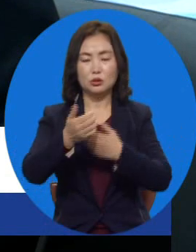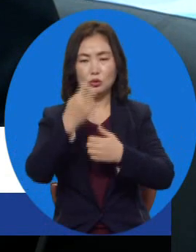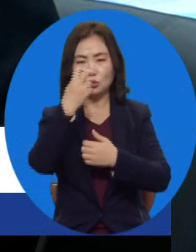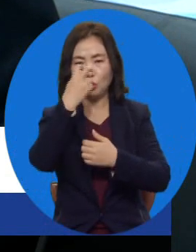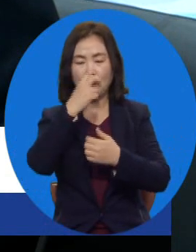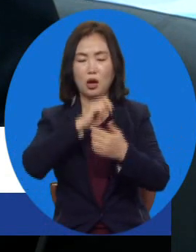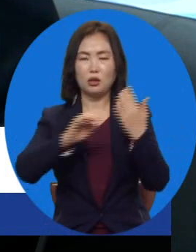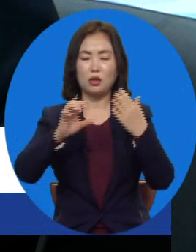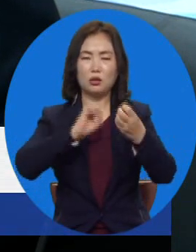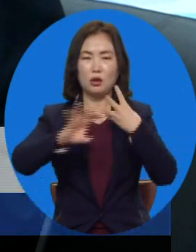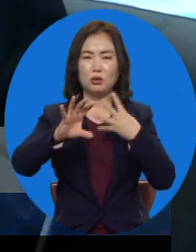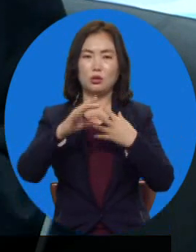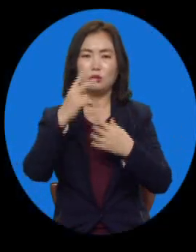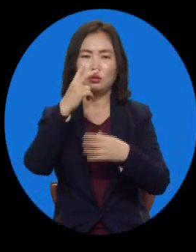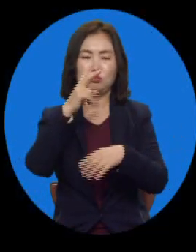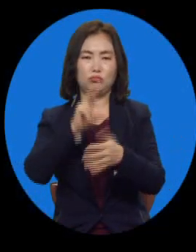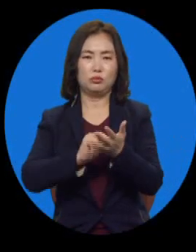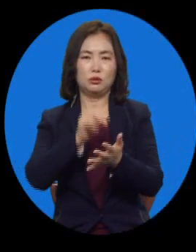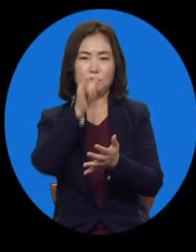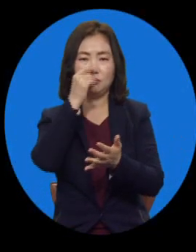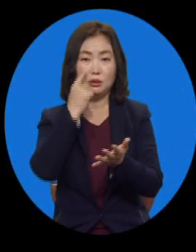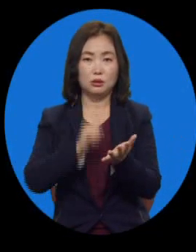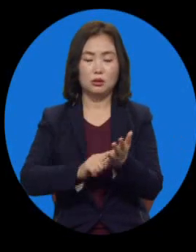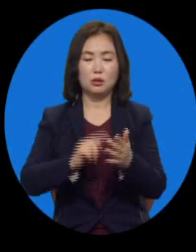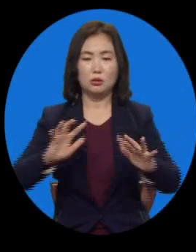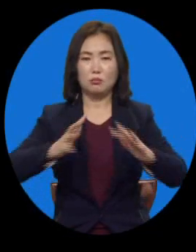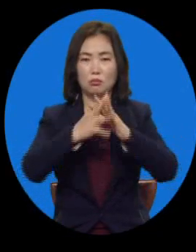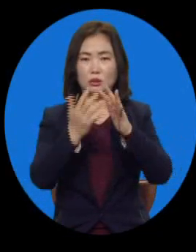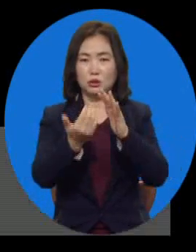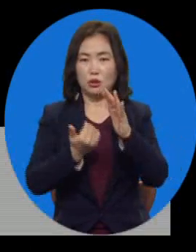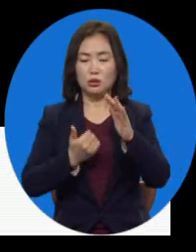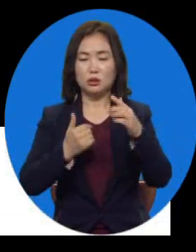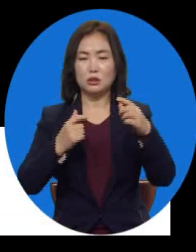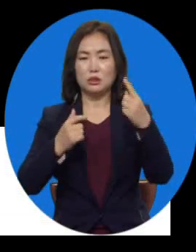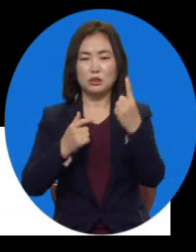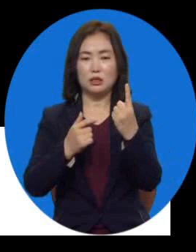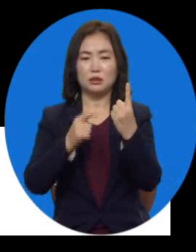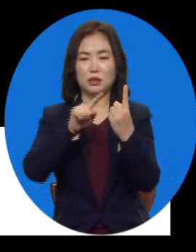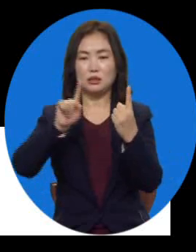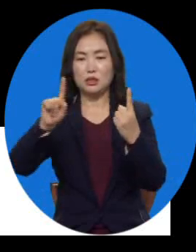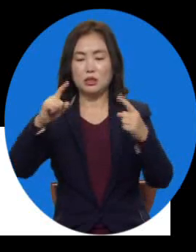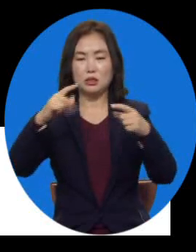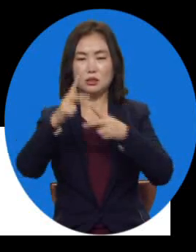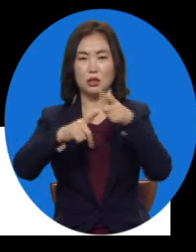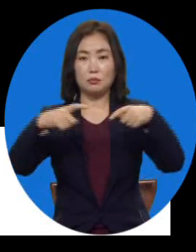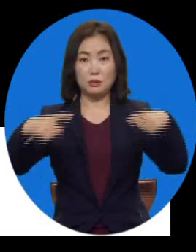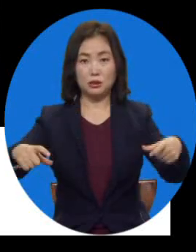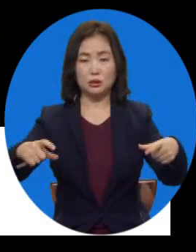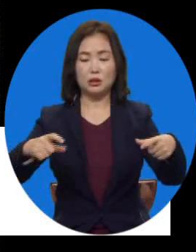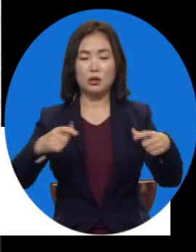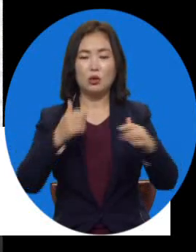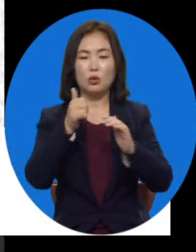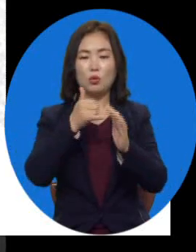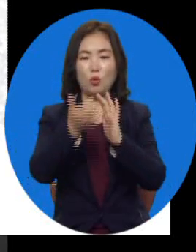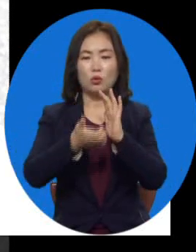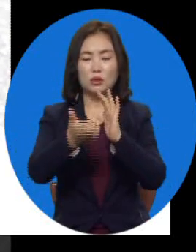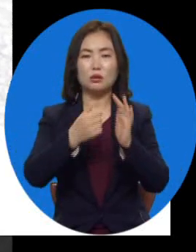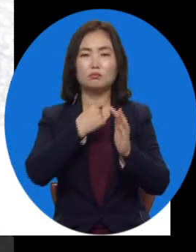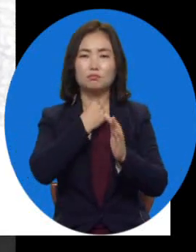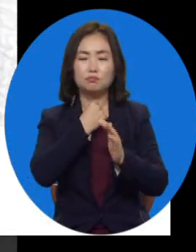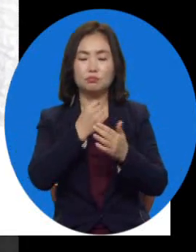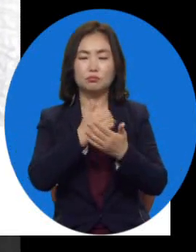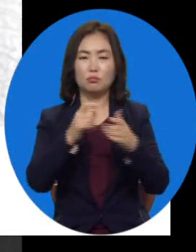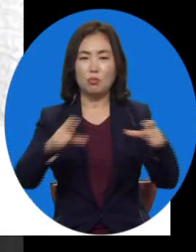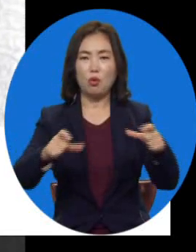헛점이 도마에 올랐습니다 준공을 앞둔 경산 1 다시 1 일반산업단지 는 공사전 입주 의학